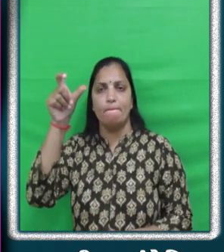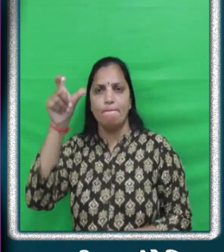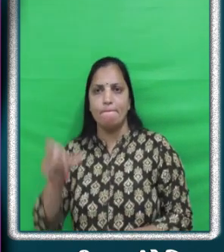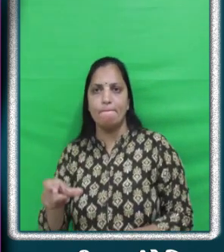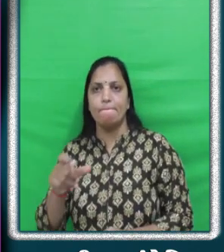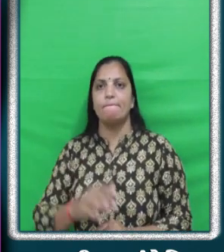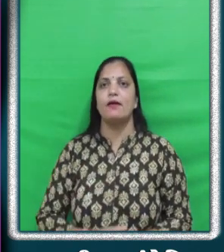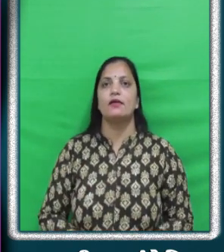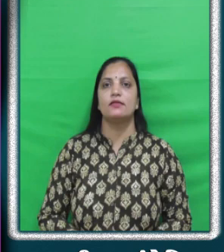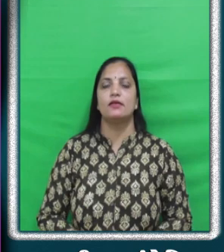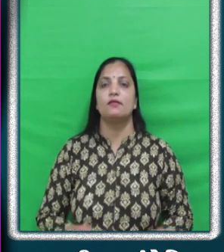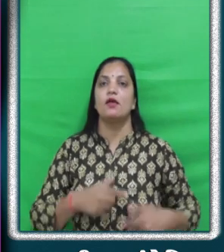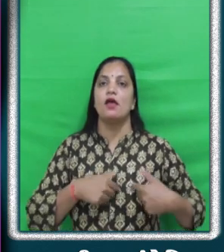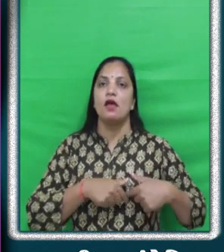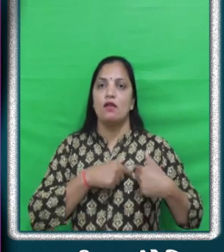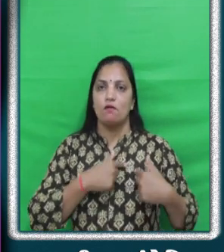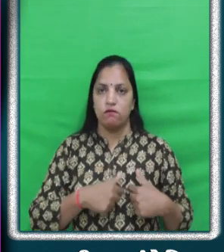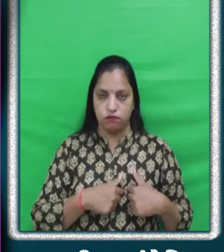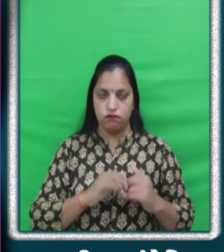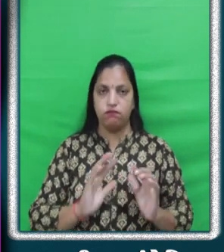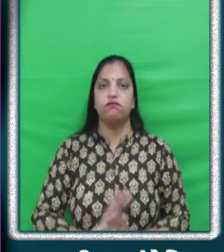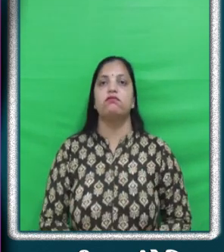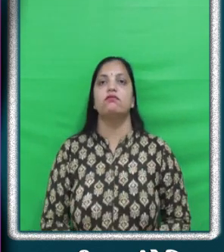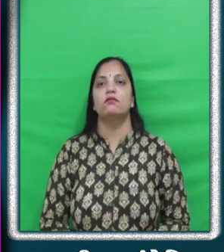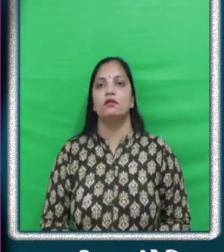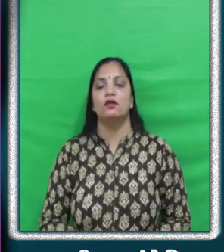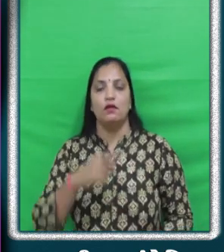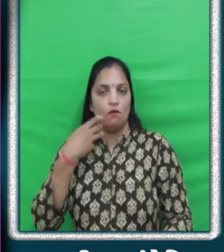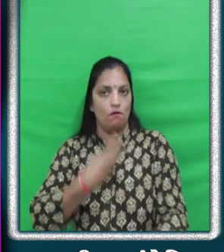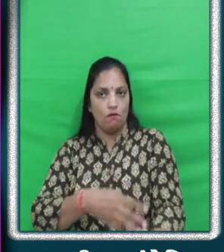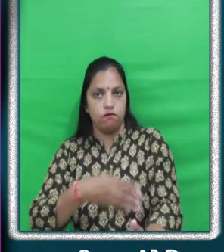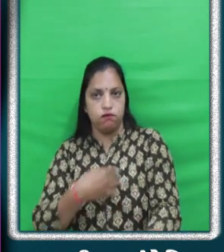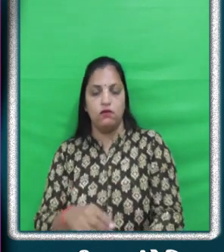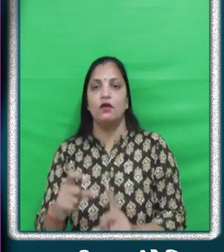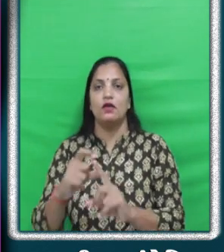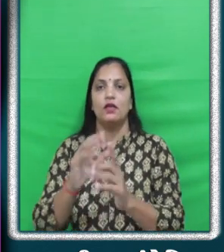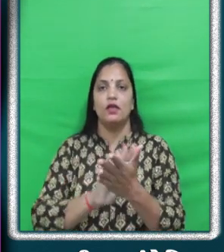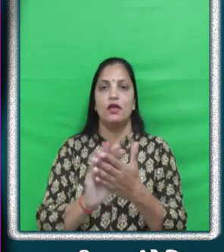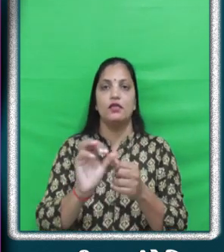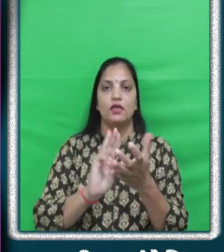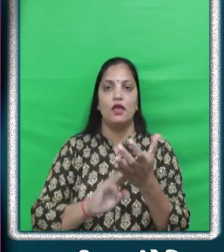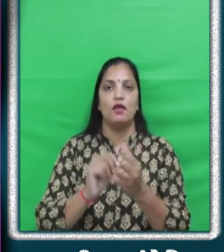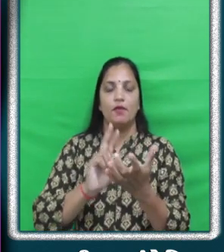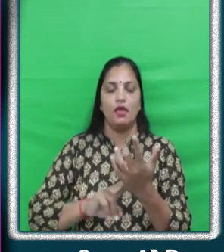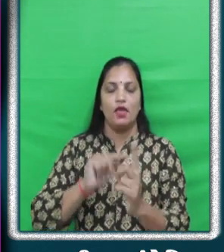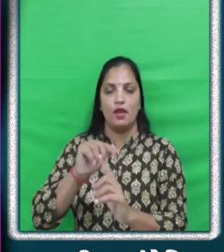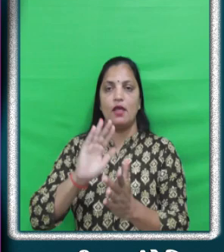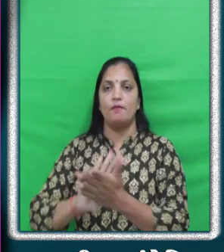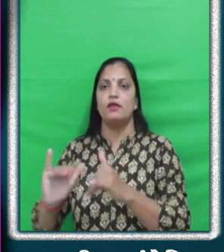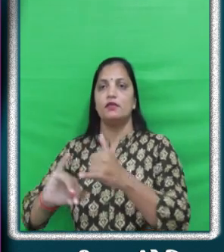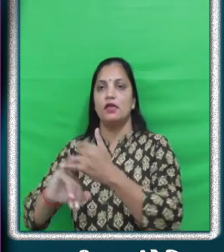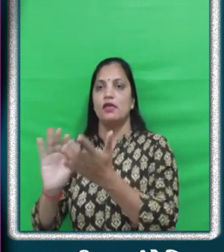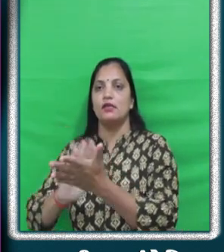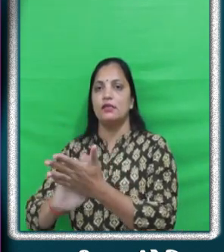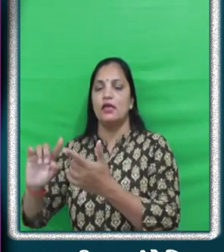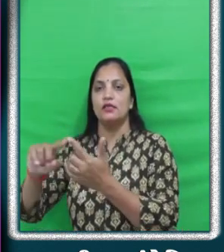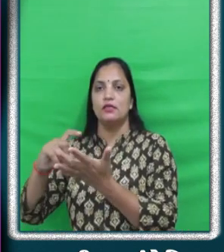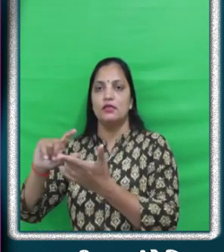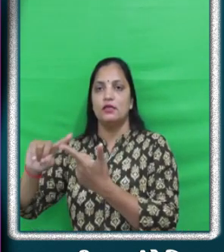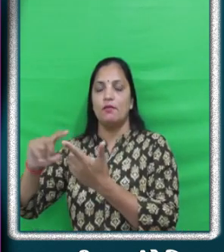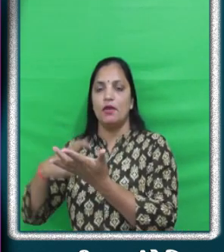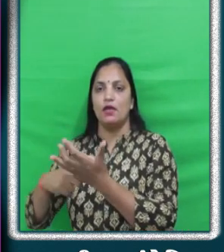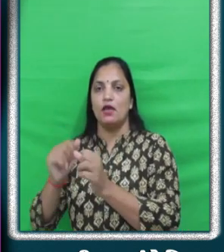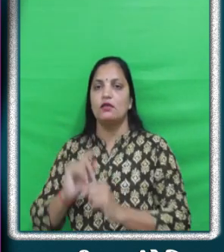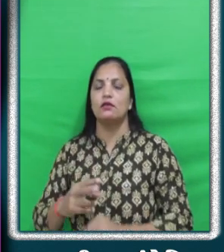કોણ પરિવહનમાં કોણ મદદરૂપ થાય છે, રુધિર અને હૃદય, ધમની અને શીરા વિશે આપણે કાલે જોયું. તો આજે